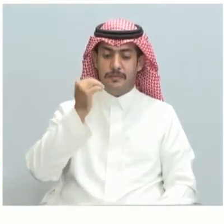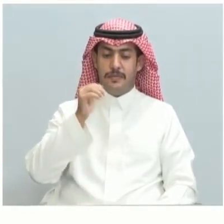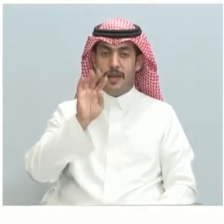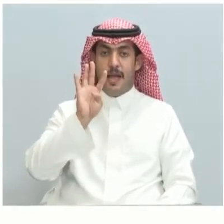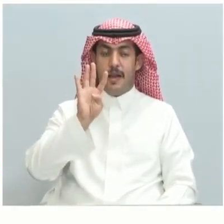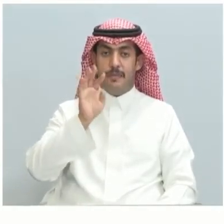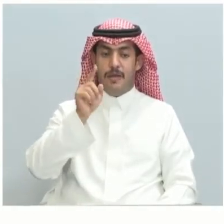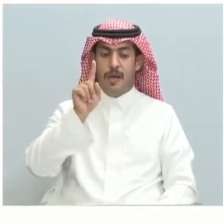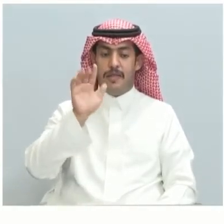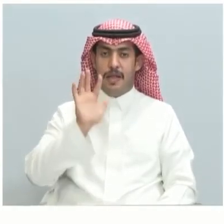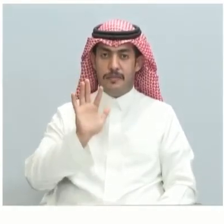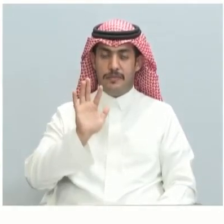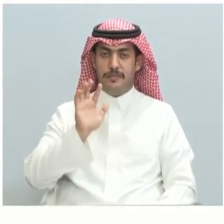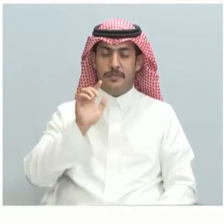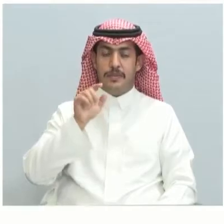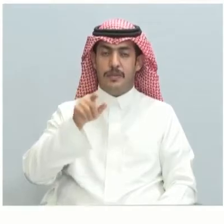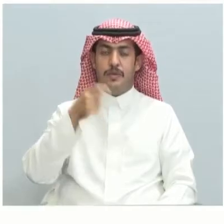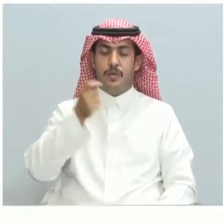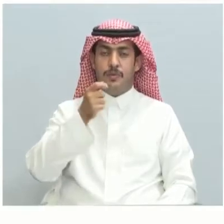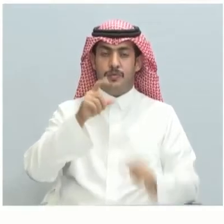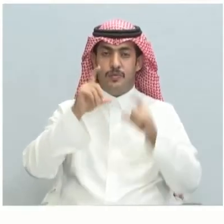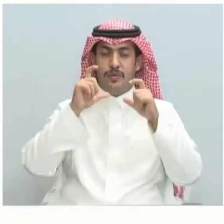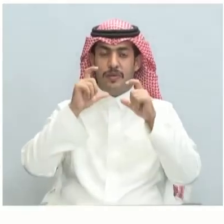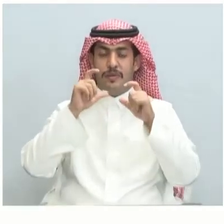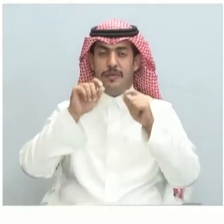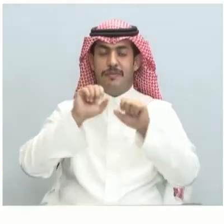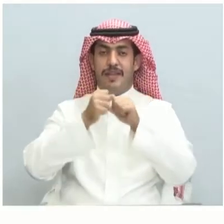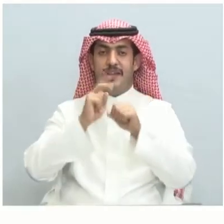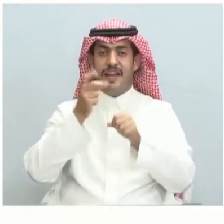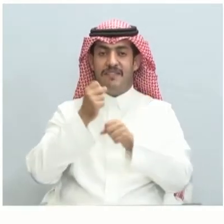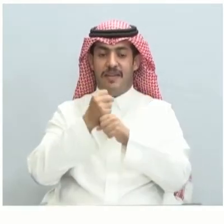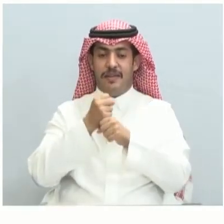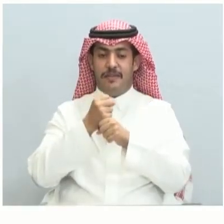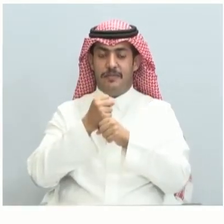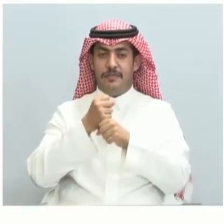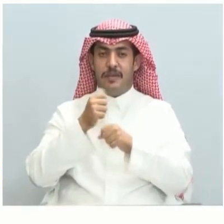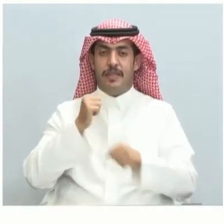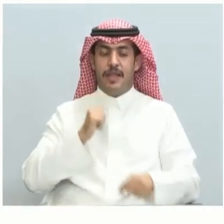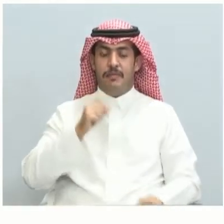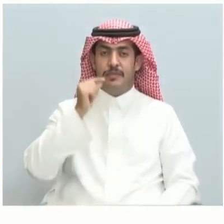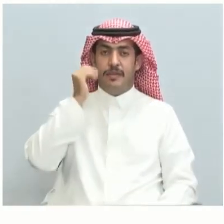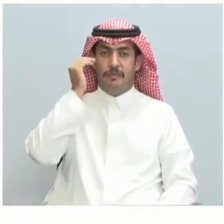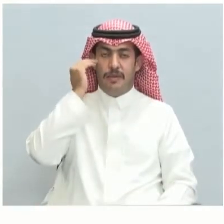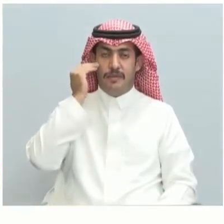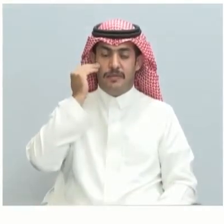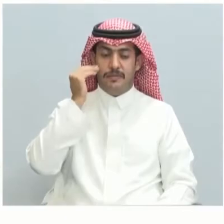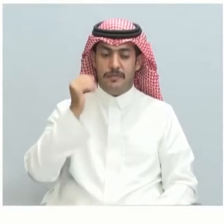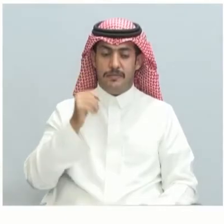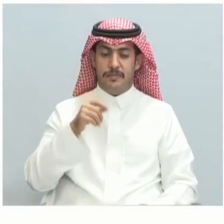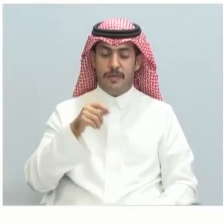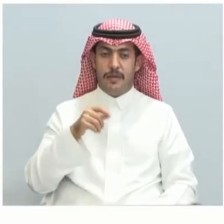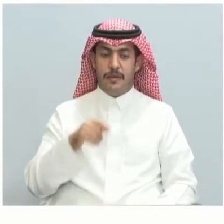وخمس نريد ان نكتبها في صوره كسر غير فعلي اذا ابنائي بناتي هنا